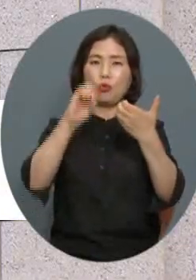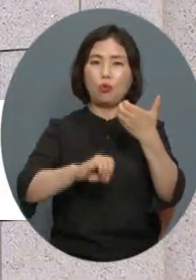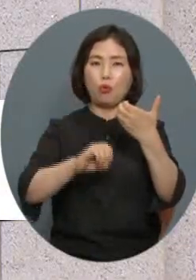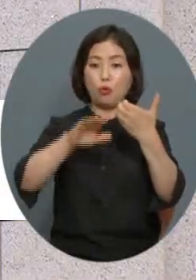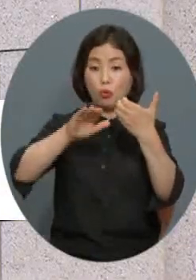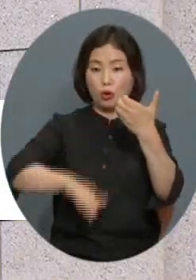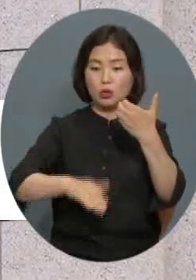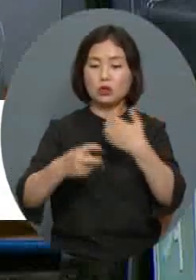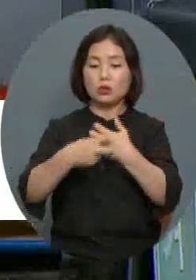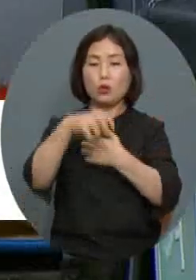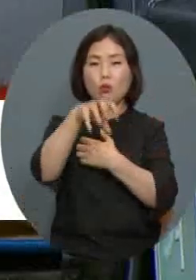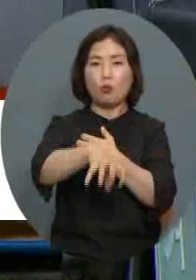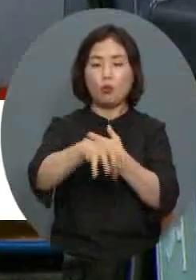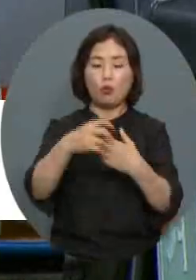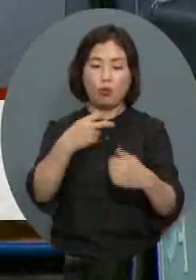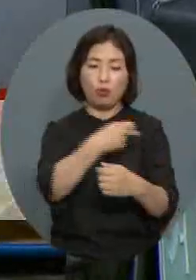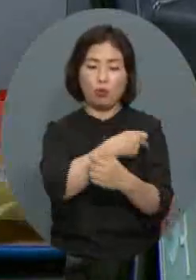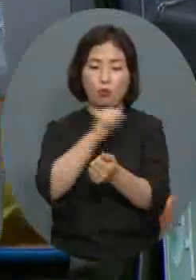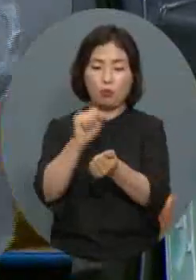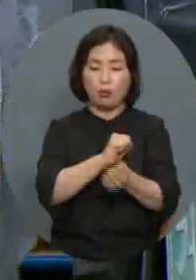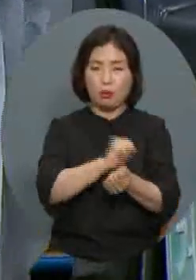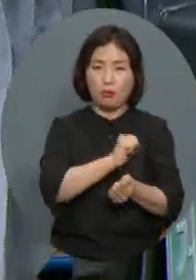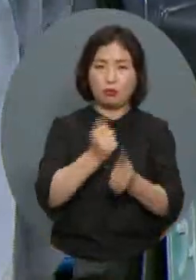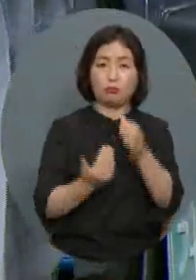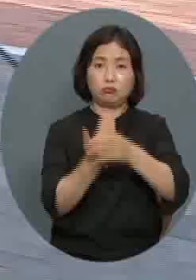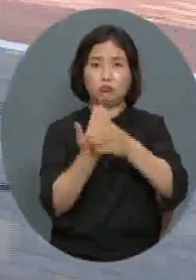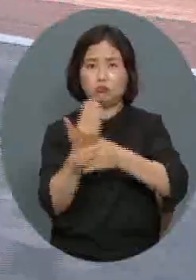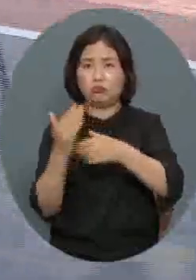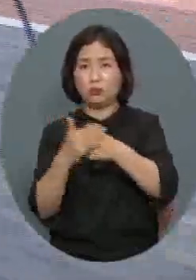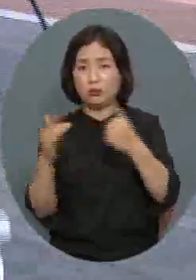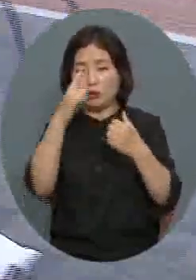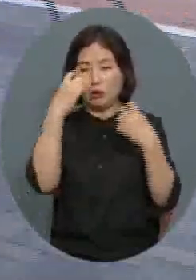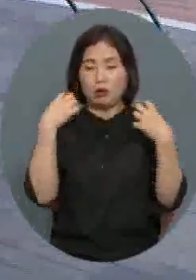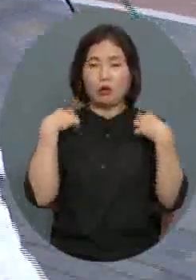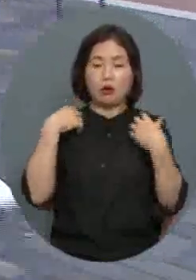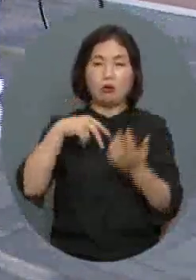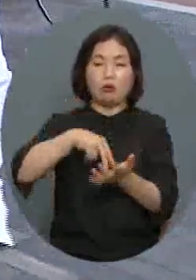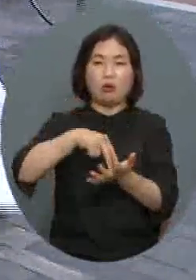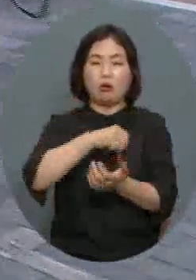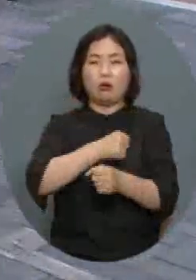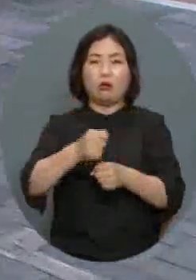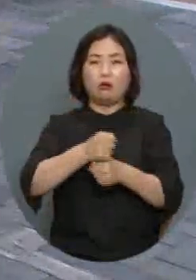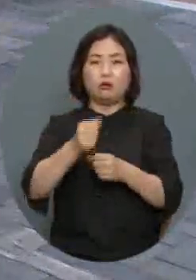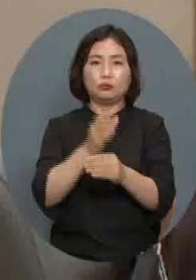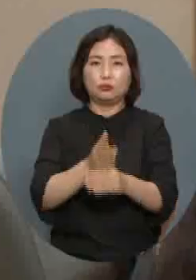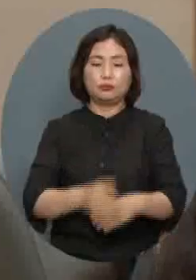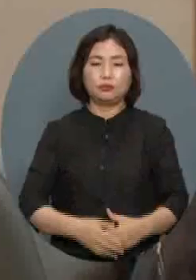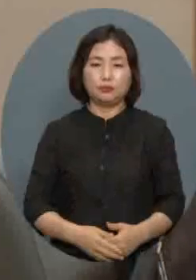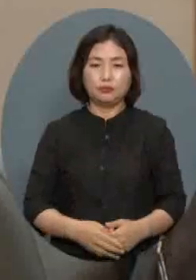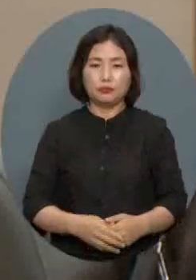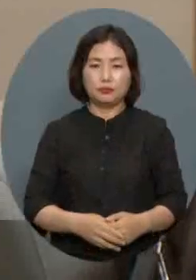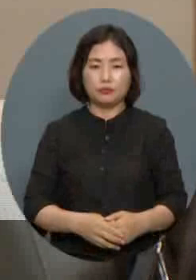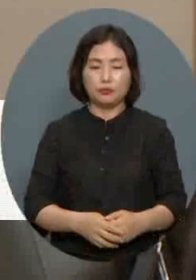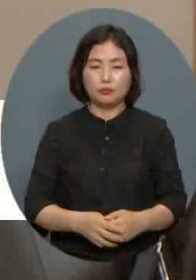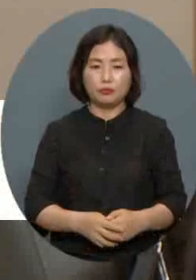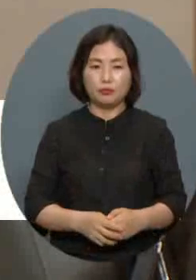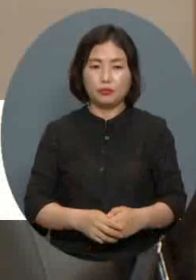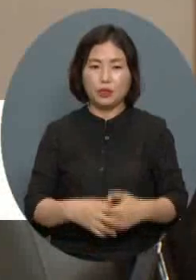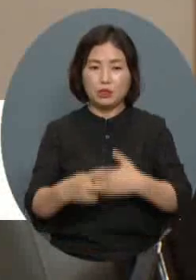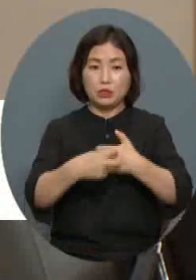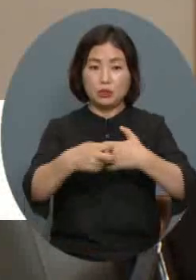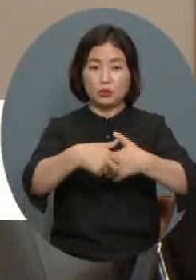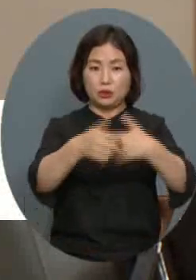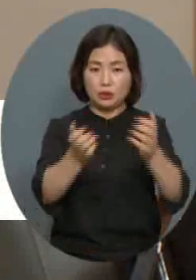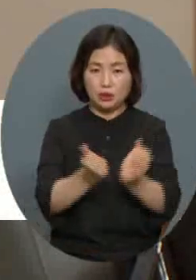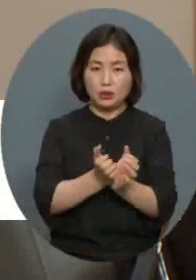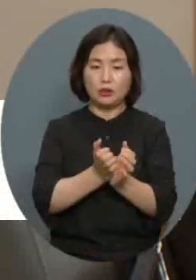안팎인 의료기관에서 집단 감염이 잇따르면서 방역당국은 비상이 걸렸습니다. 의료기관들에 대한